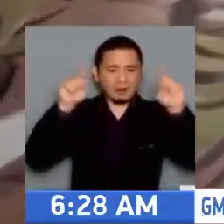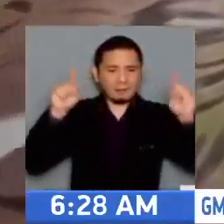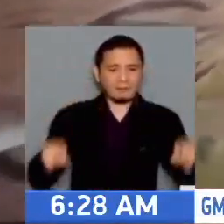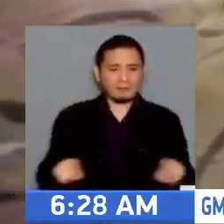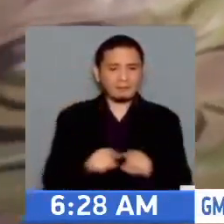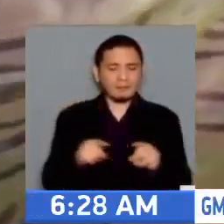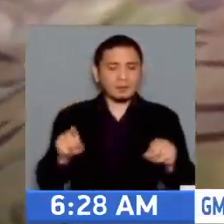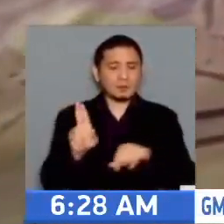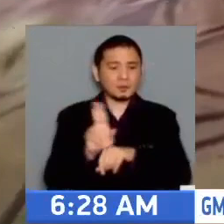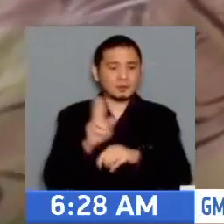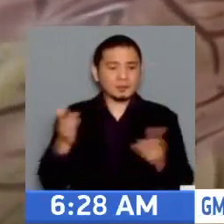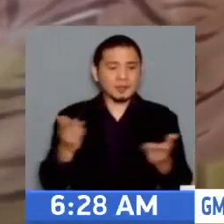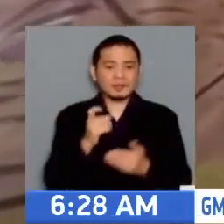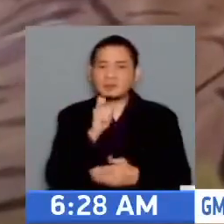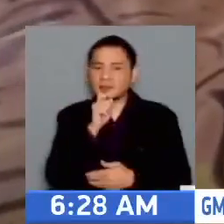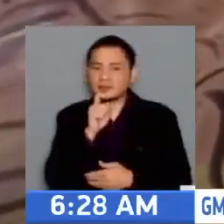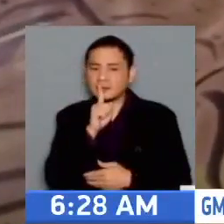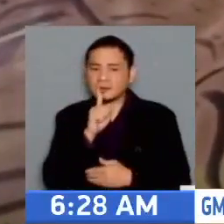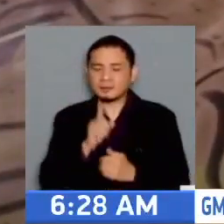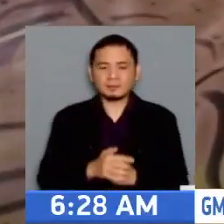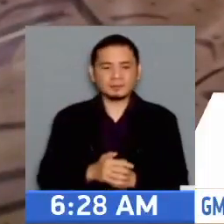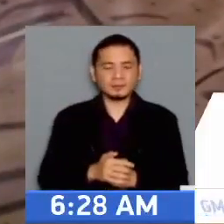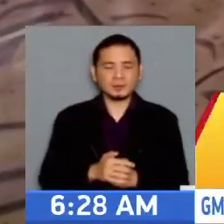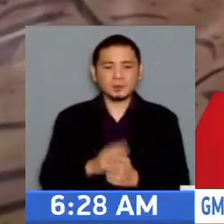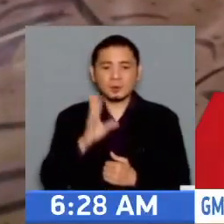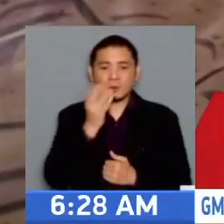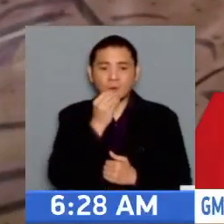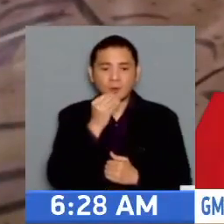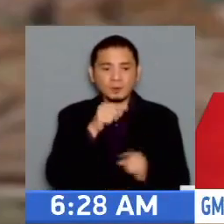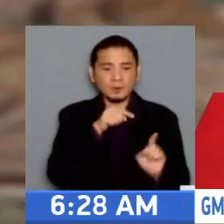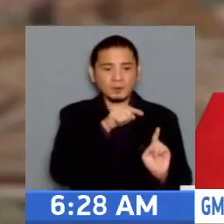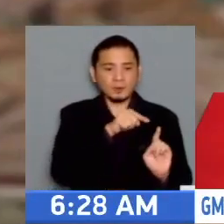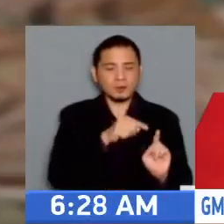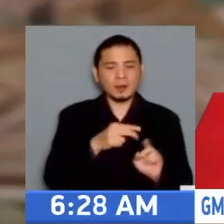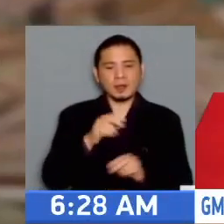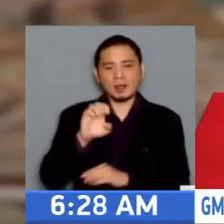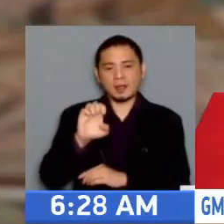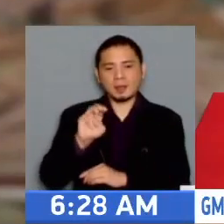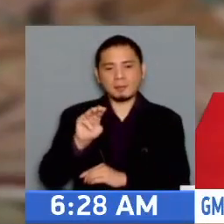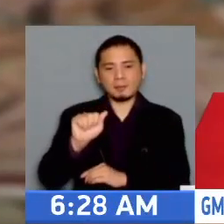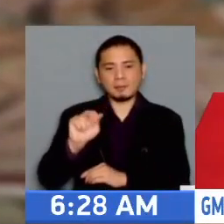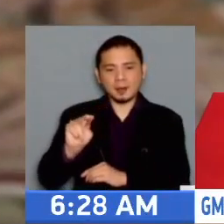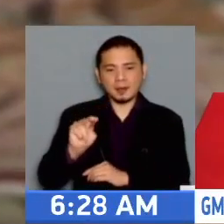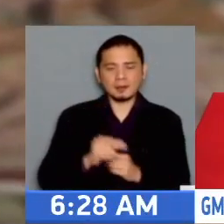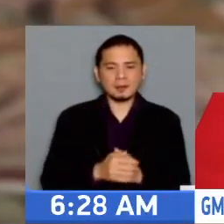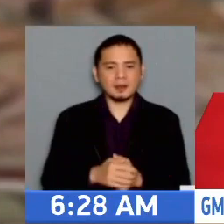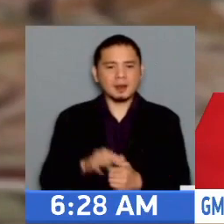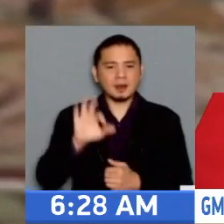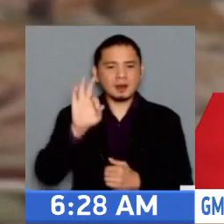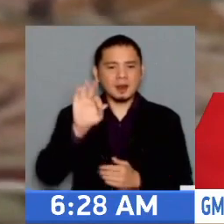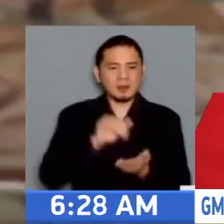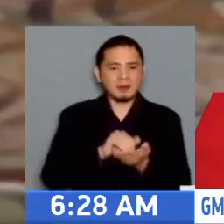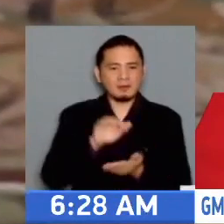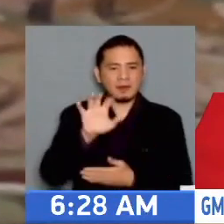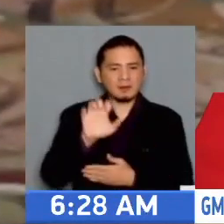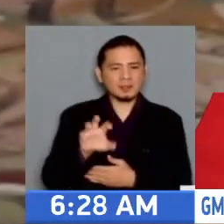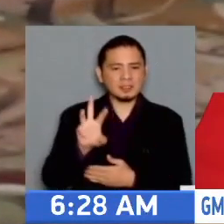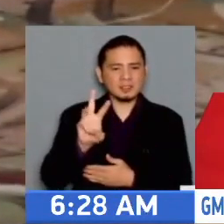soccer-inspired artwork ay gawa ni Emad Salehi. Ang obra niya ay may laking 9,562 square